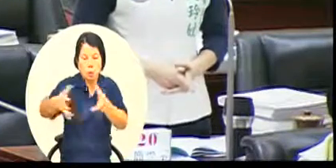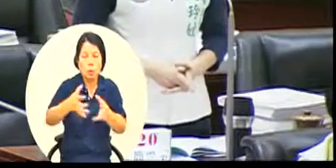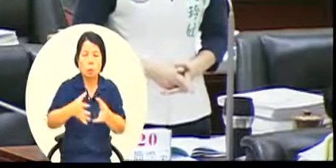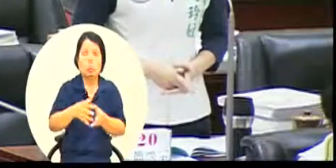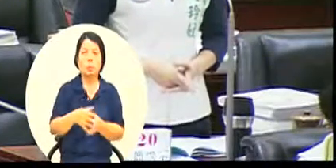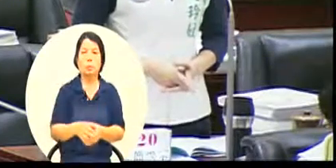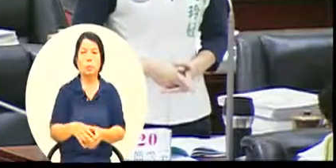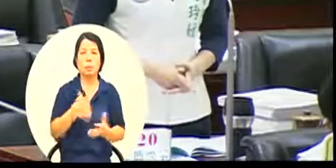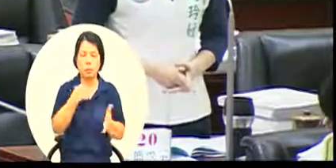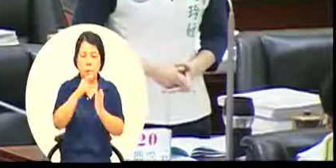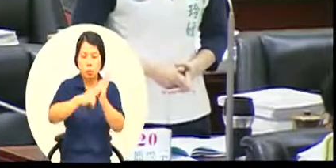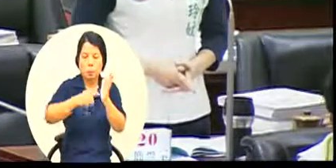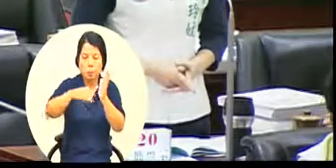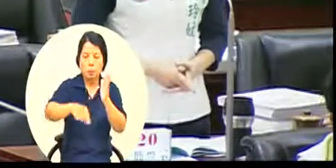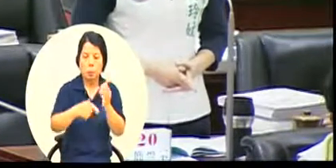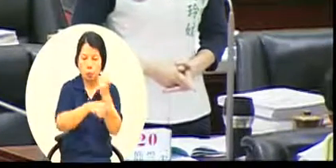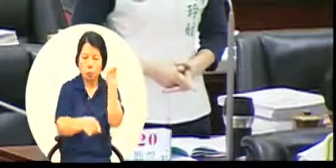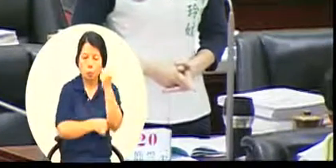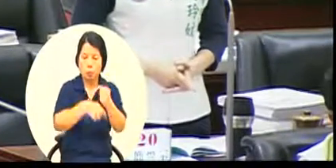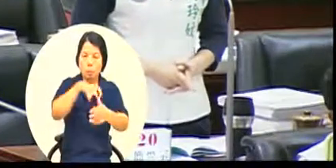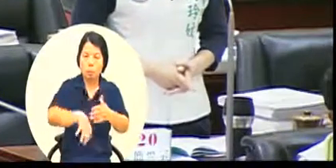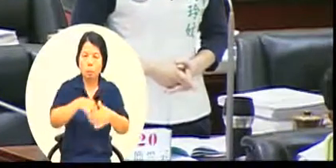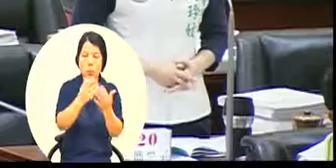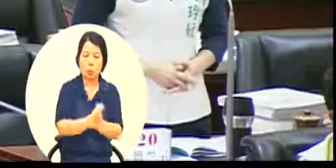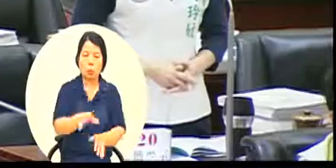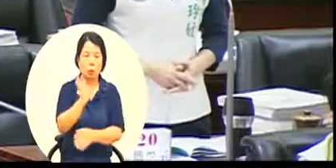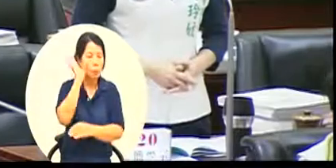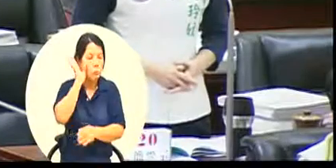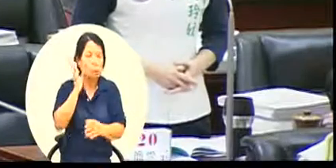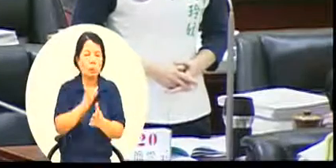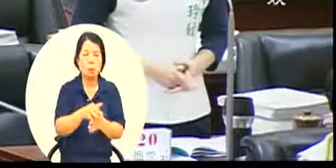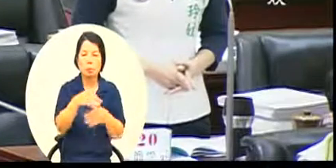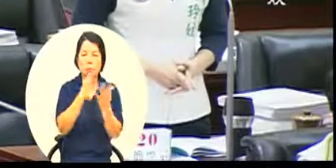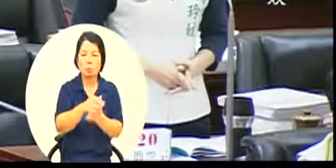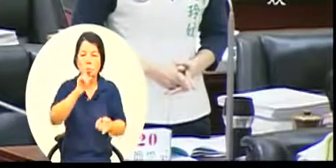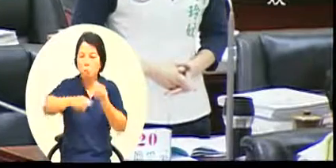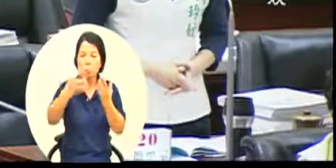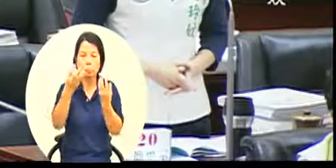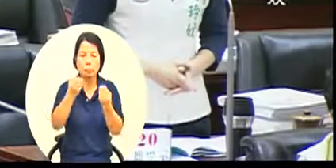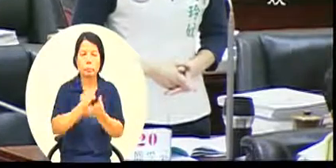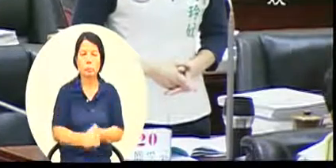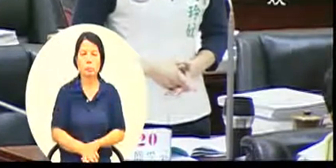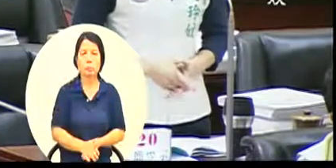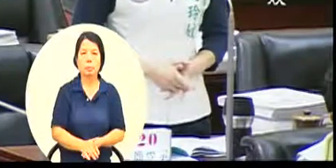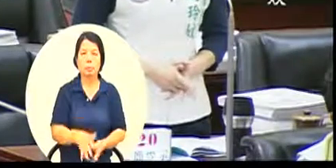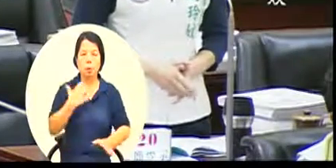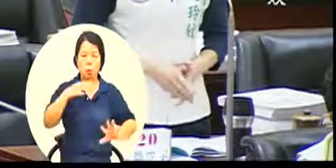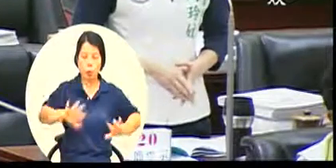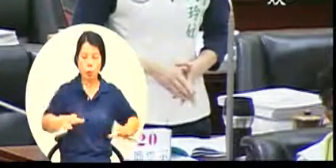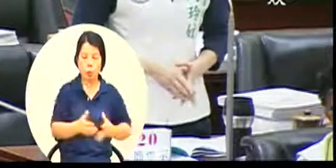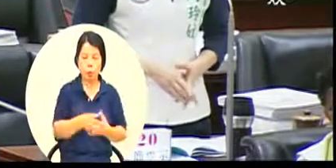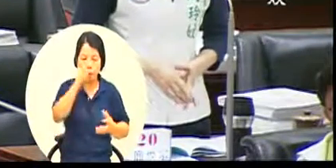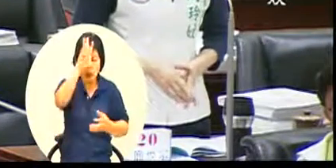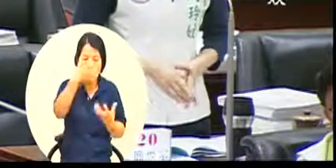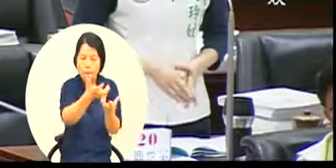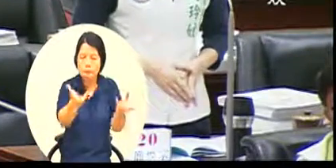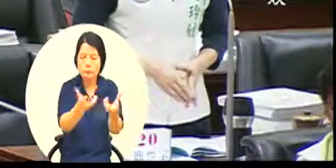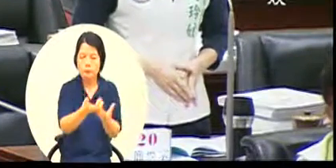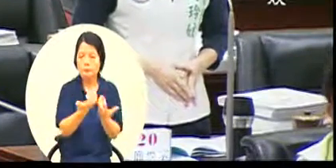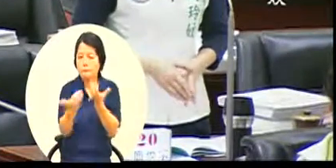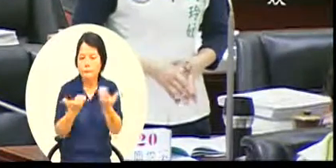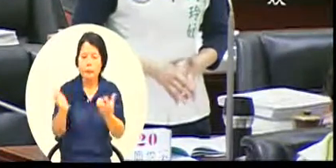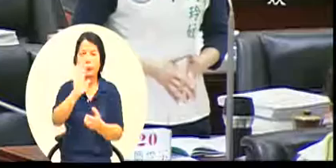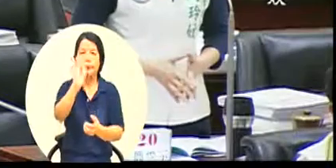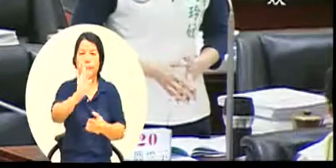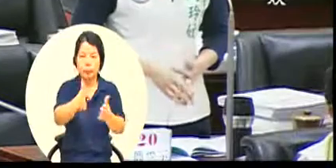同检视这样的内容。也许你听的并不是正确的，那我们也在这里也展现不分党派能够全面为人